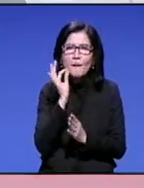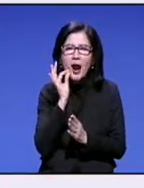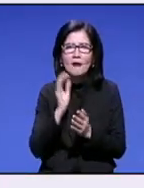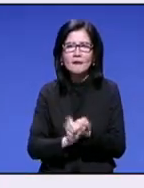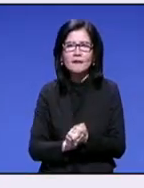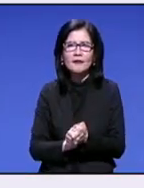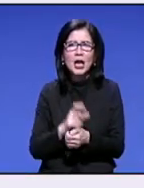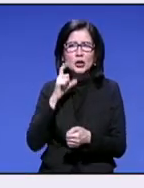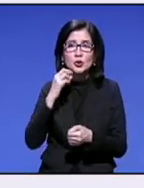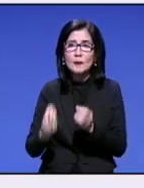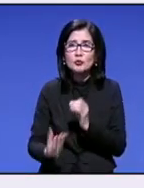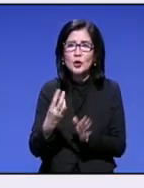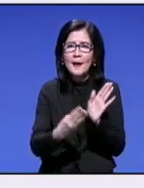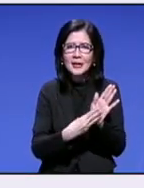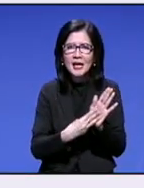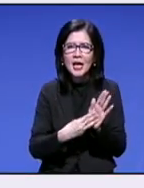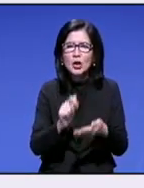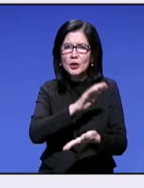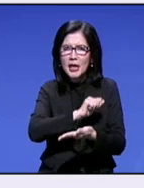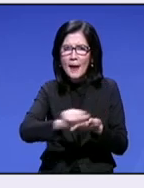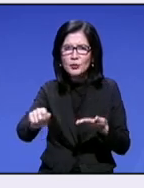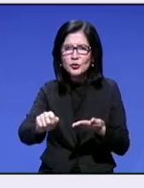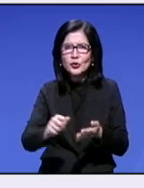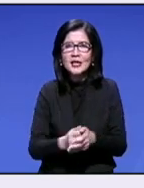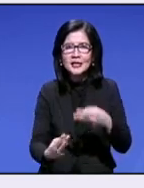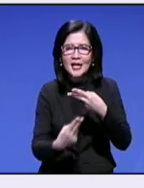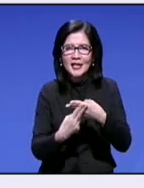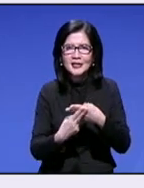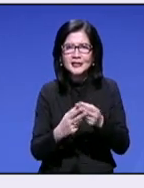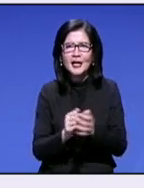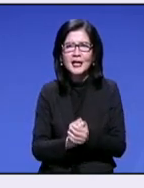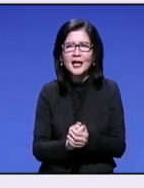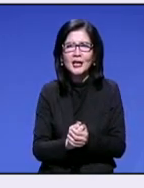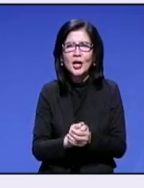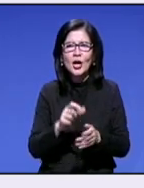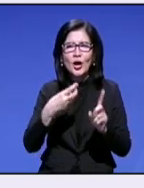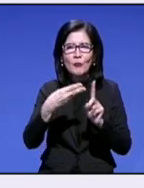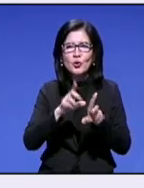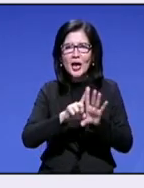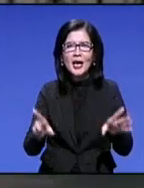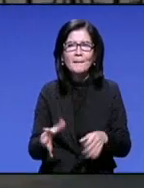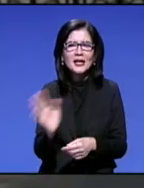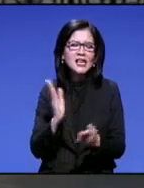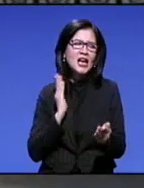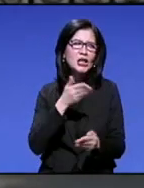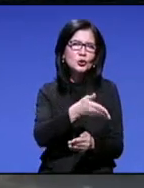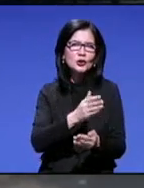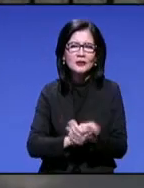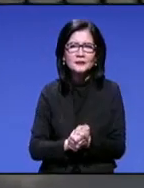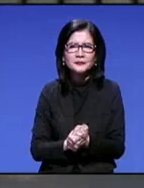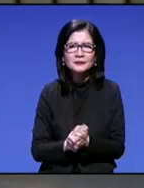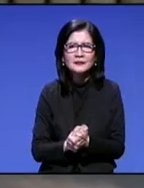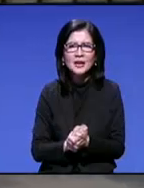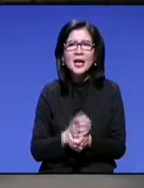Cuitannya yang memicu polemik itu pun telah ia hapus setelah tagar uninstall Bukalapak bermunculan di jejaring sosial. Dalam